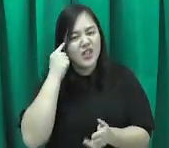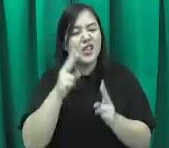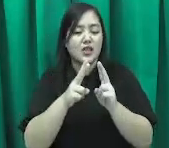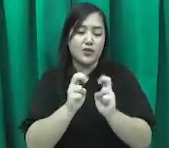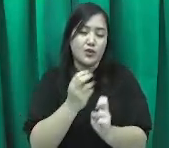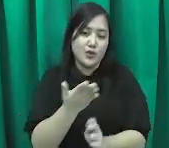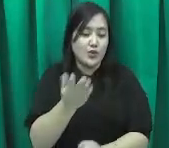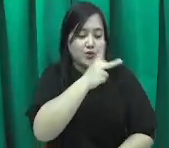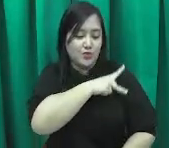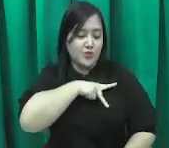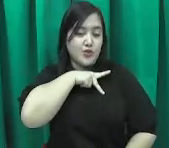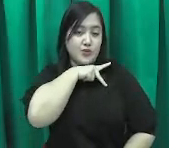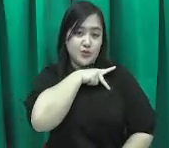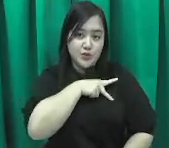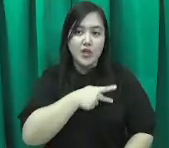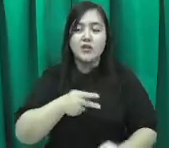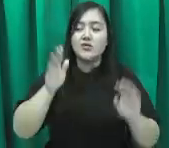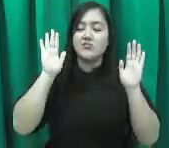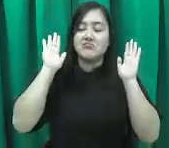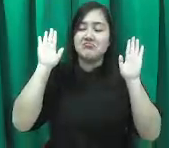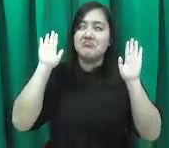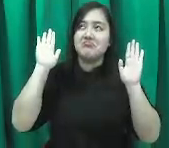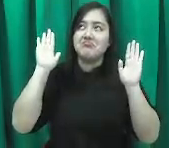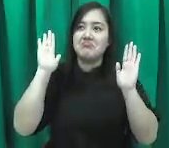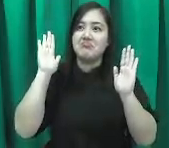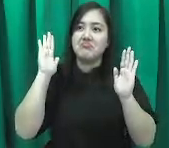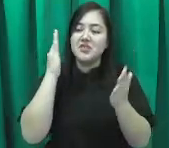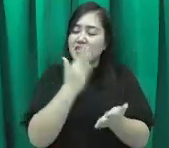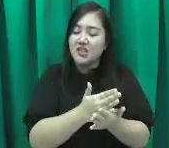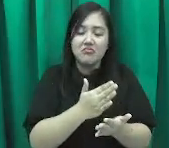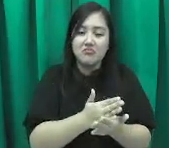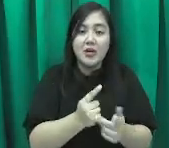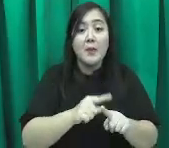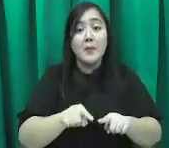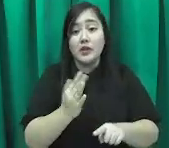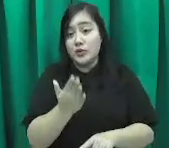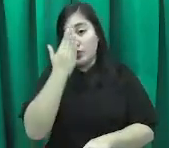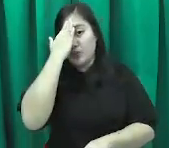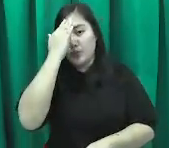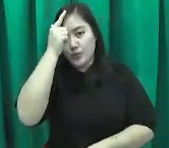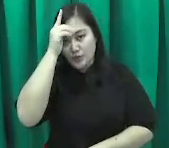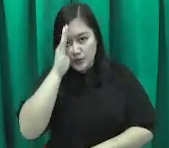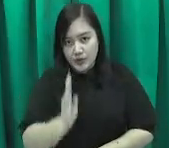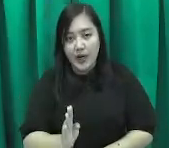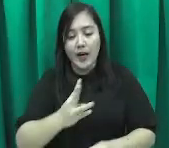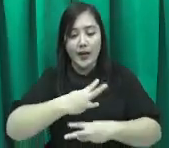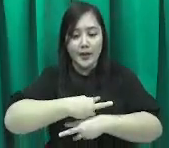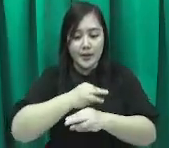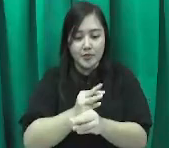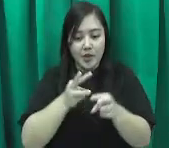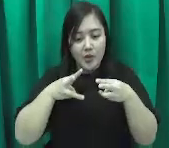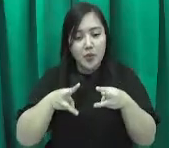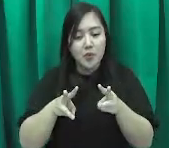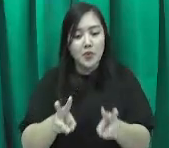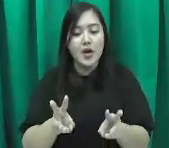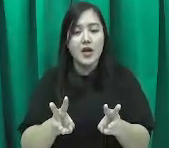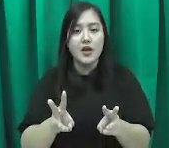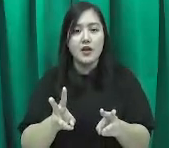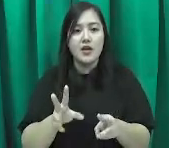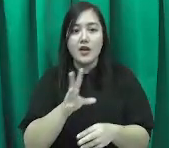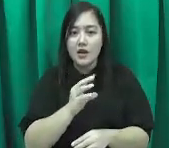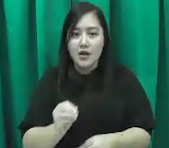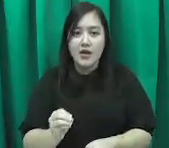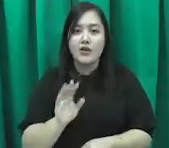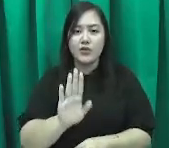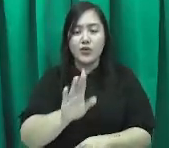mo, pero alam mo, nandyan yung Panginoon mo na aayos niyan, gagawa siya ng paraan dyan. Yes, ma'am. Yung faith mo na lang ang mag-hold